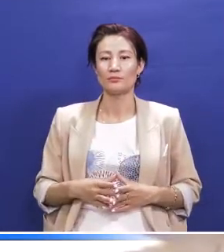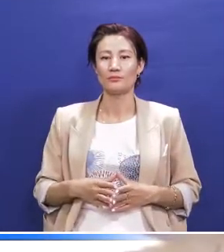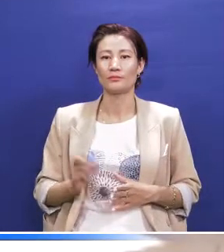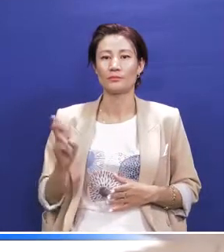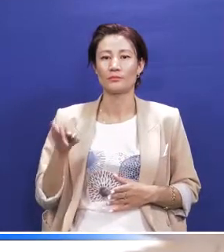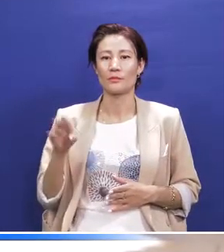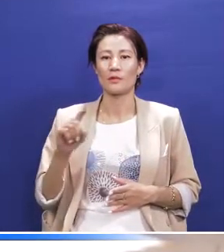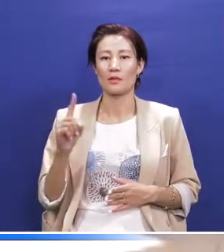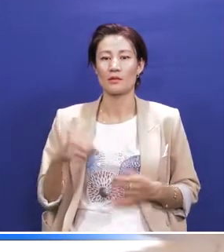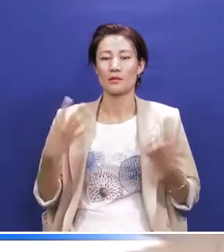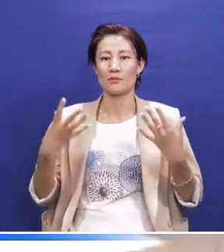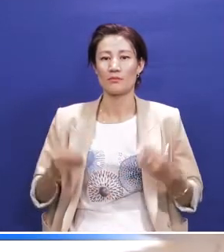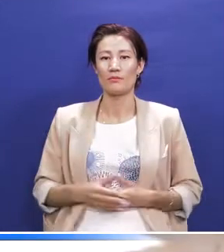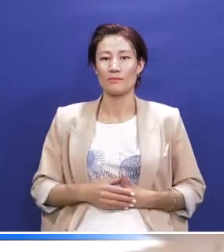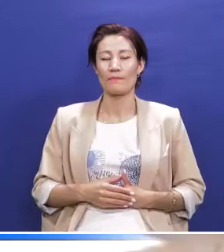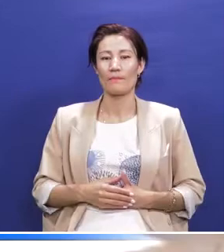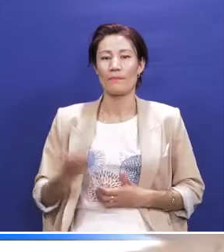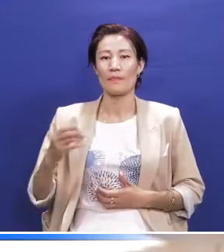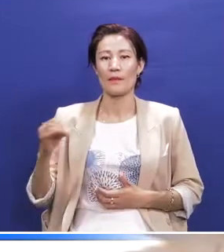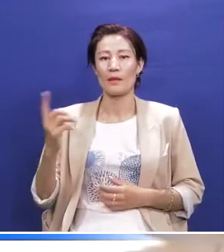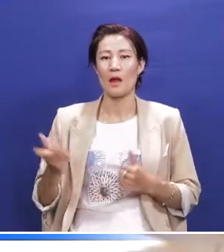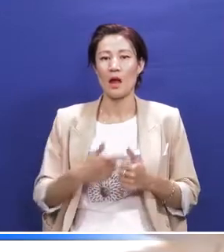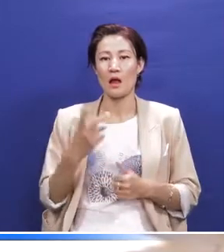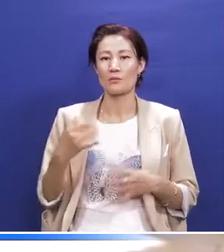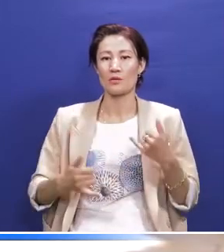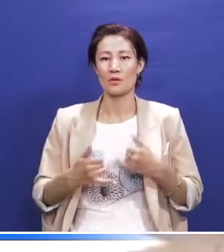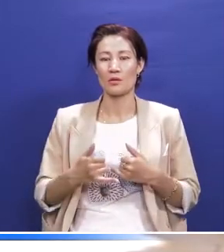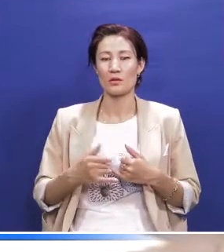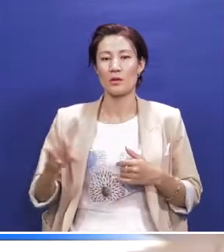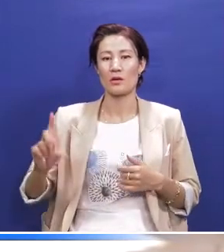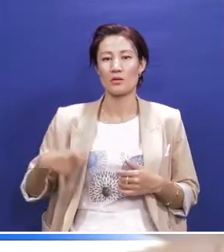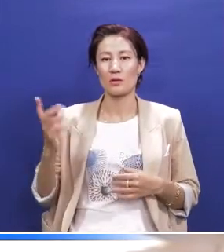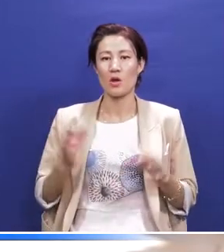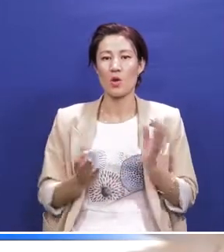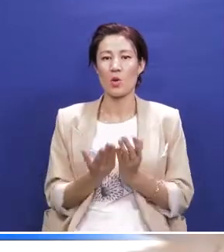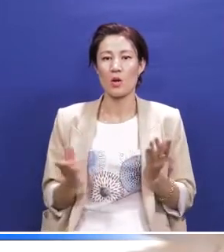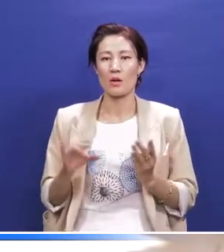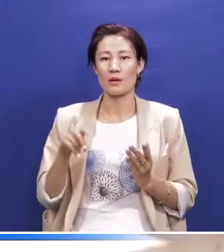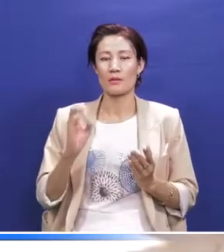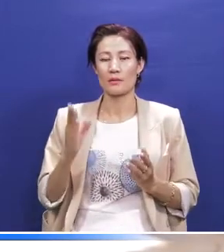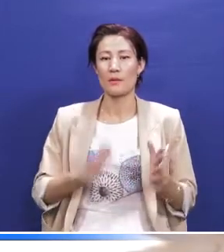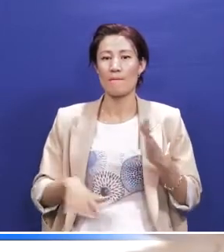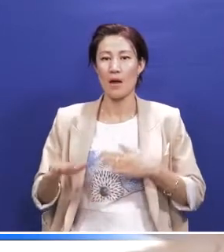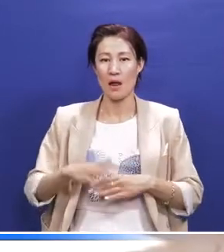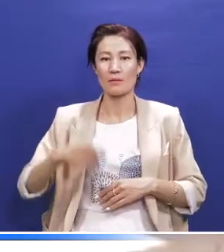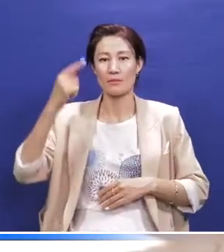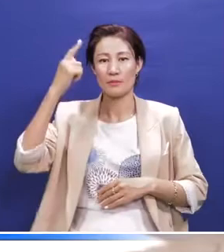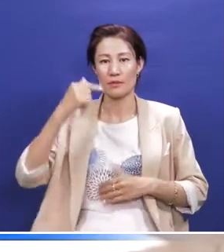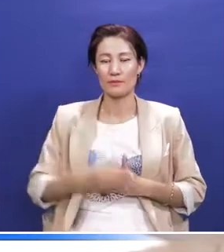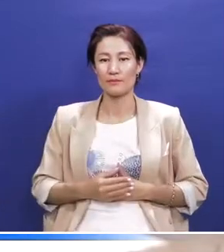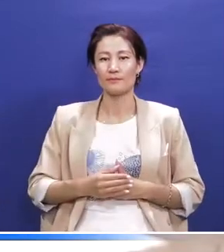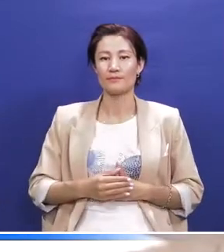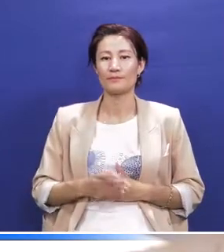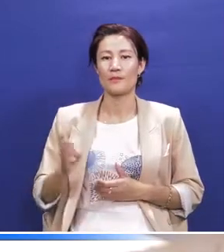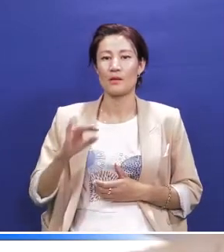Абдул-Азиз Шарафуддин Тебризи атты ұстаханасында құйылған. Барлығымызға белгілі